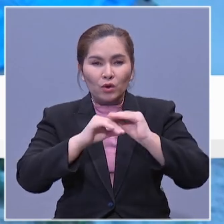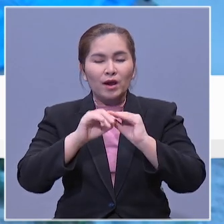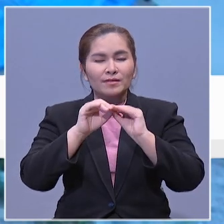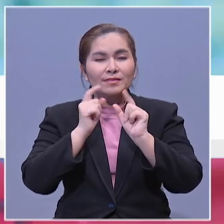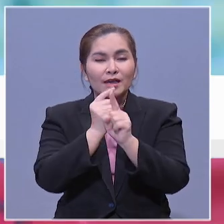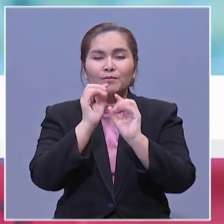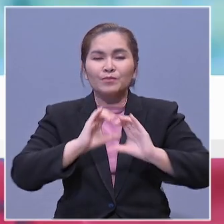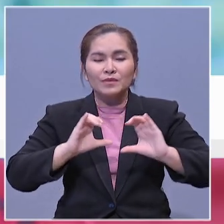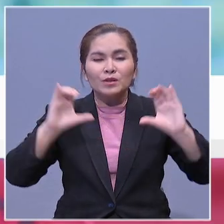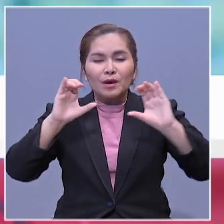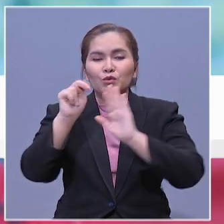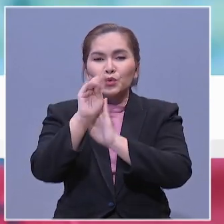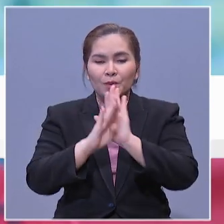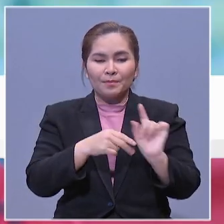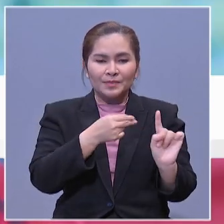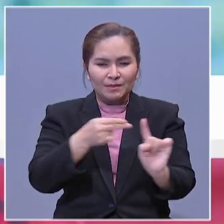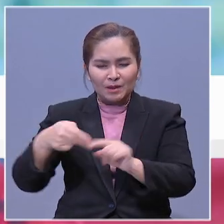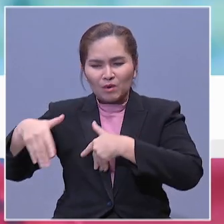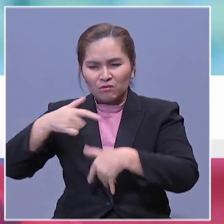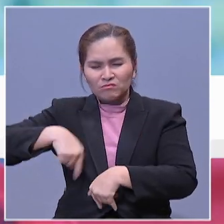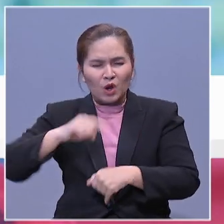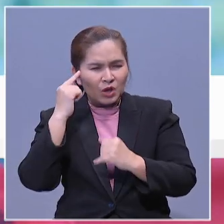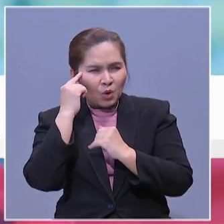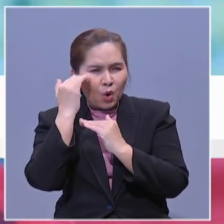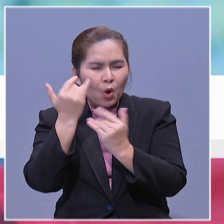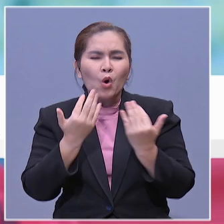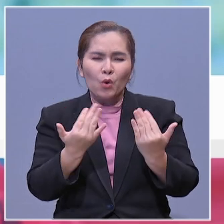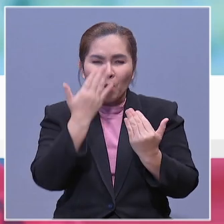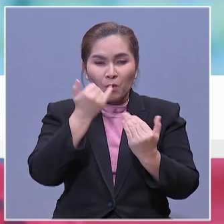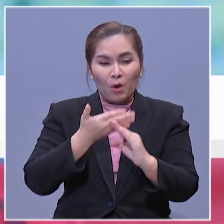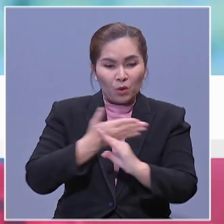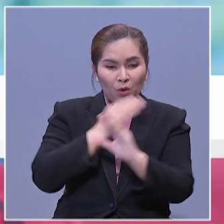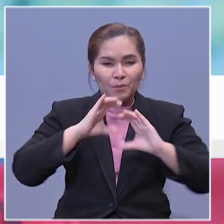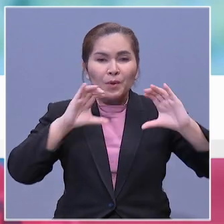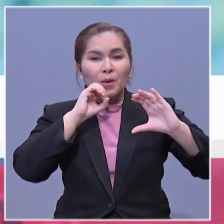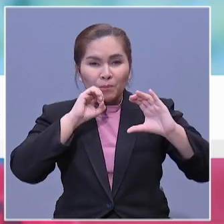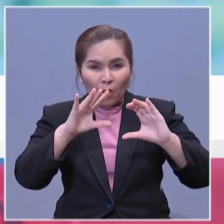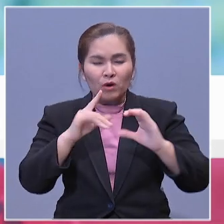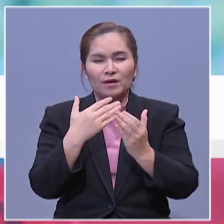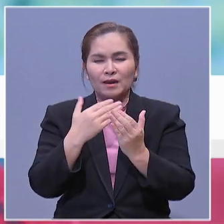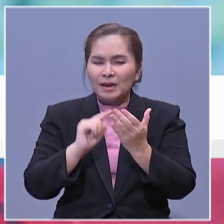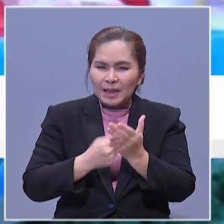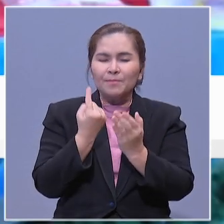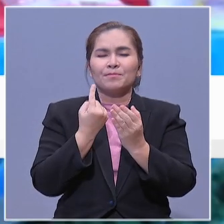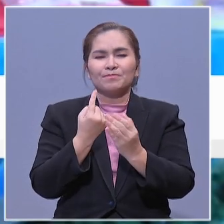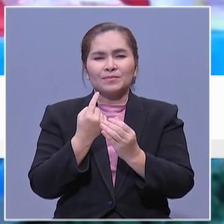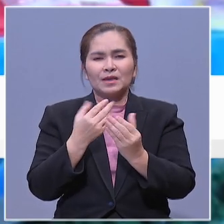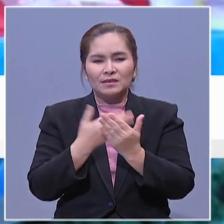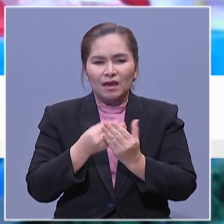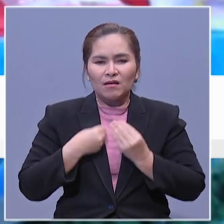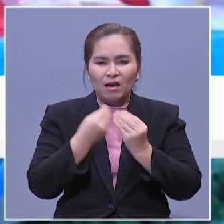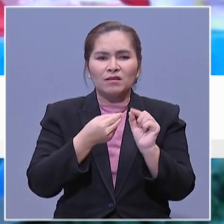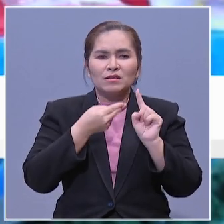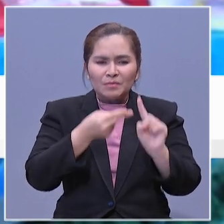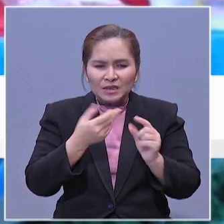อลเล็ต 10,000 บาทคือความหวังของประชาชนเพราะว่ารัฐบาลเขารับปากแล้วนี่ว่าเขาจะแจกตั้งแต่ต้นเลยตั้งแต่แรกเริ่มแต่มาจนถึ